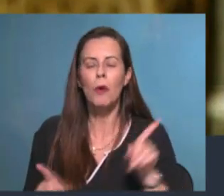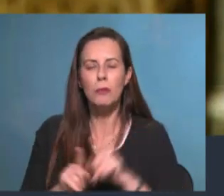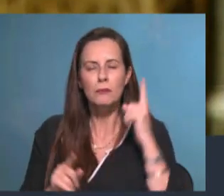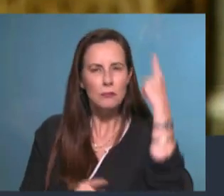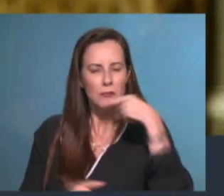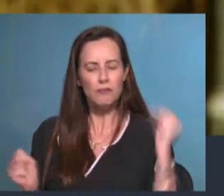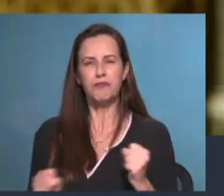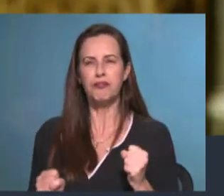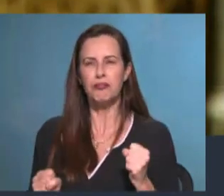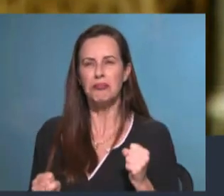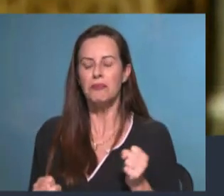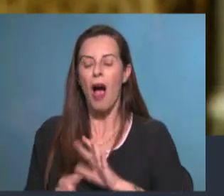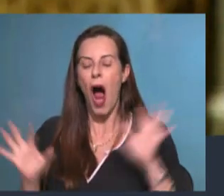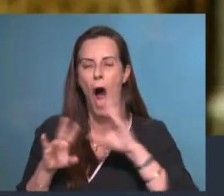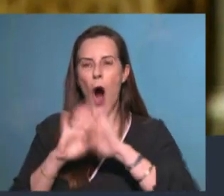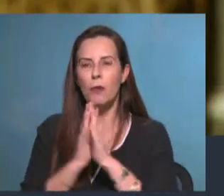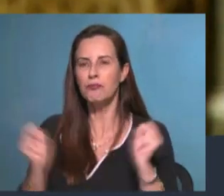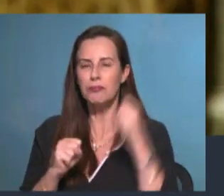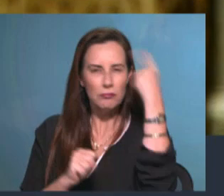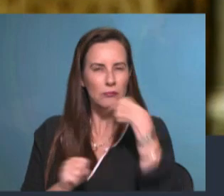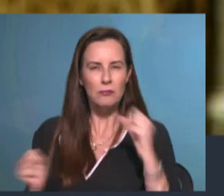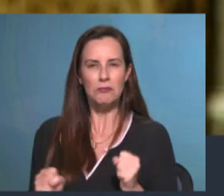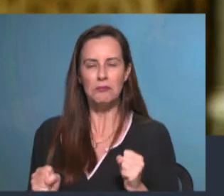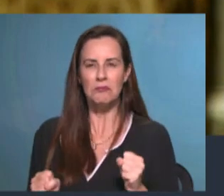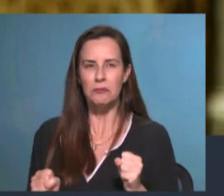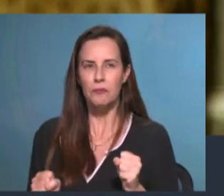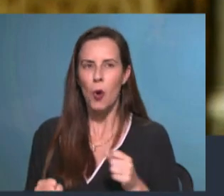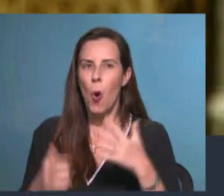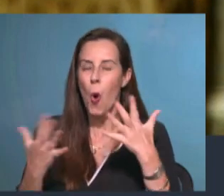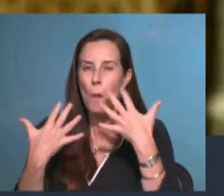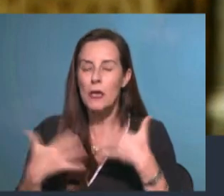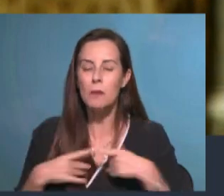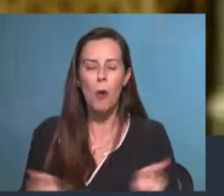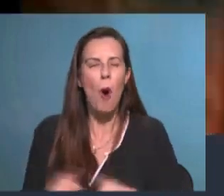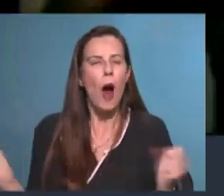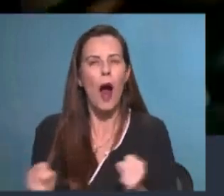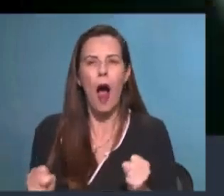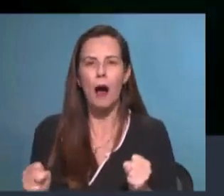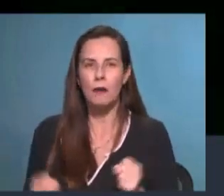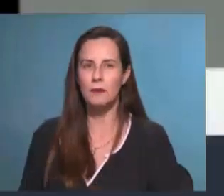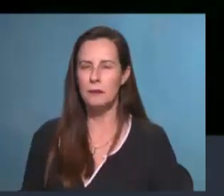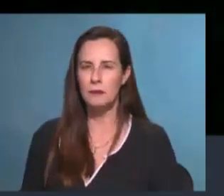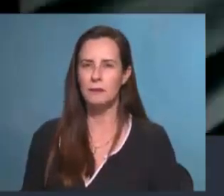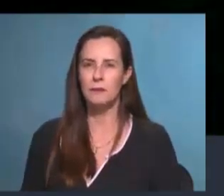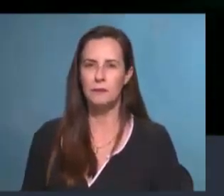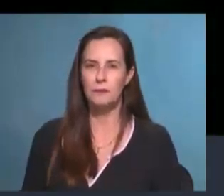שום כלום, שום דבר לא זז אצלו. שום שריר לא זז אצלו. הוא מספר לך את זה באדישות מוחלטת.